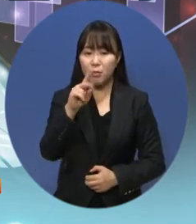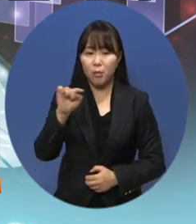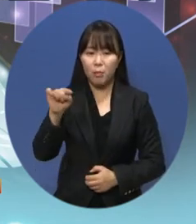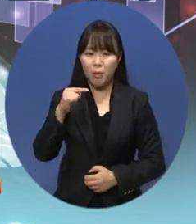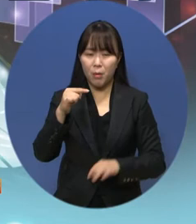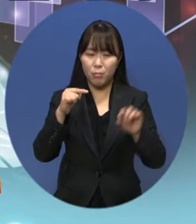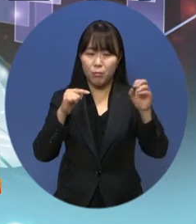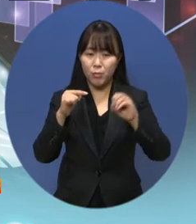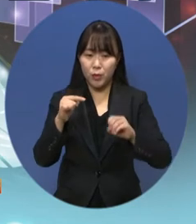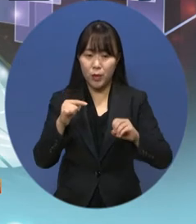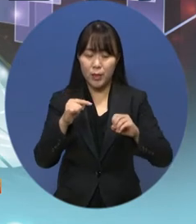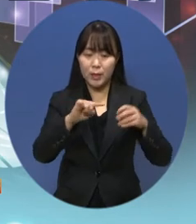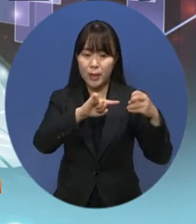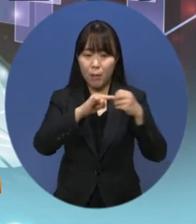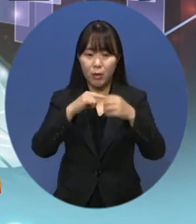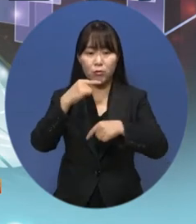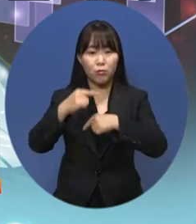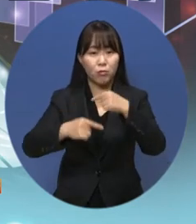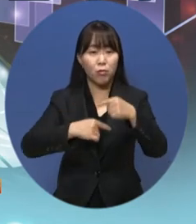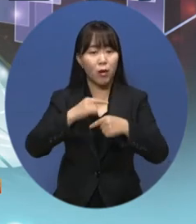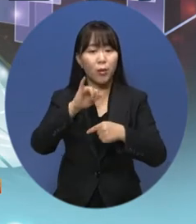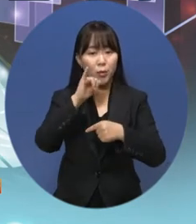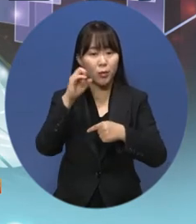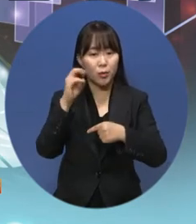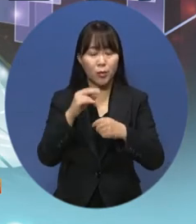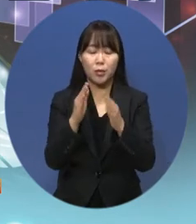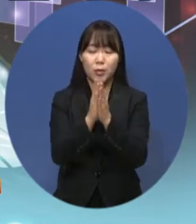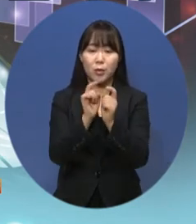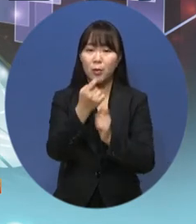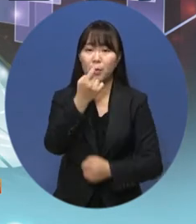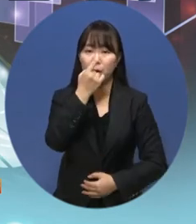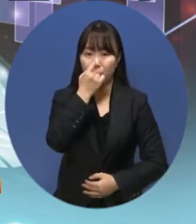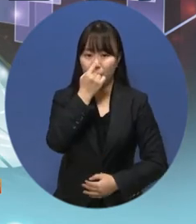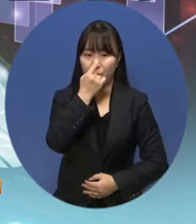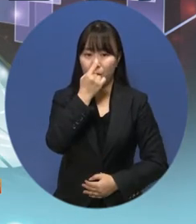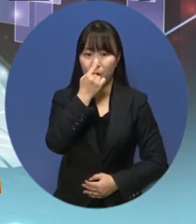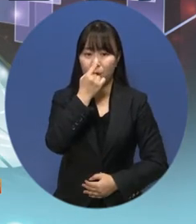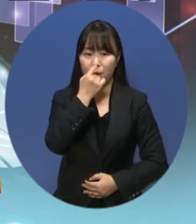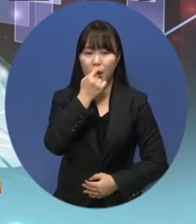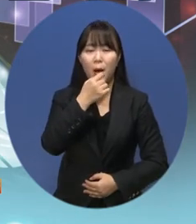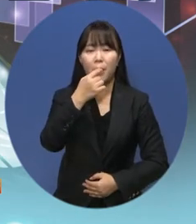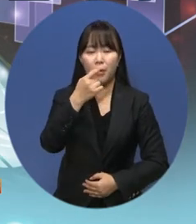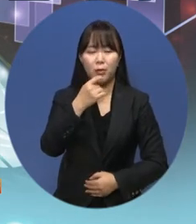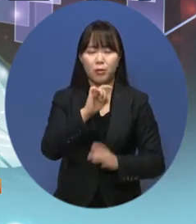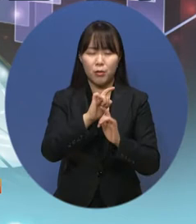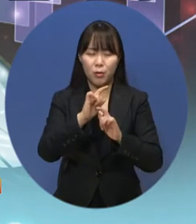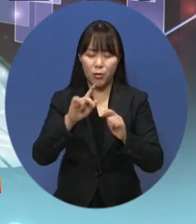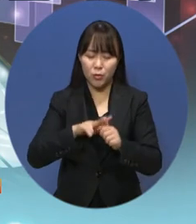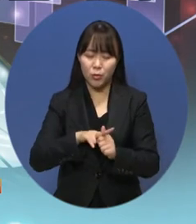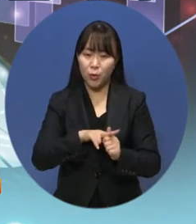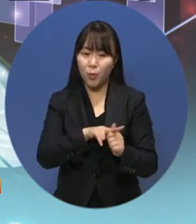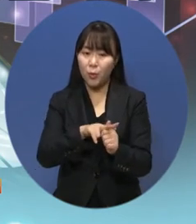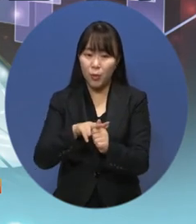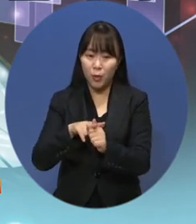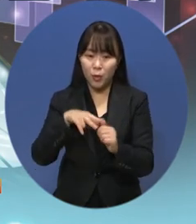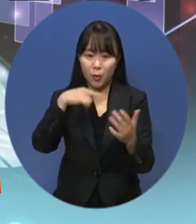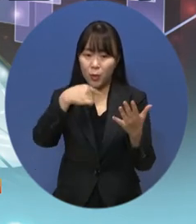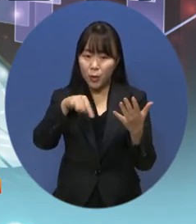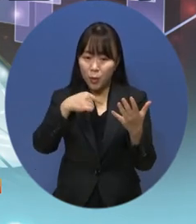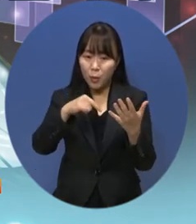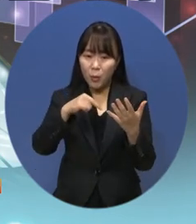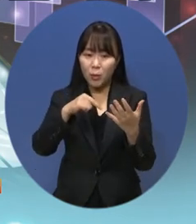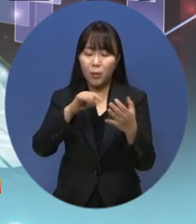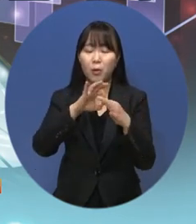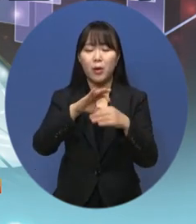의 자막과 수월 을 제공하고 직접 배우고 익혀야 할 각종 정보와 교육